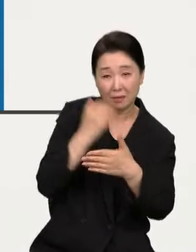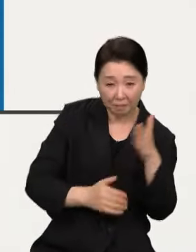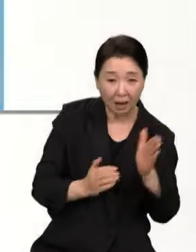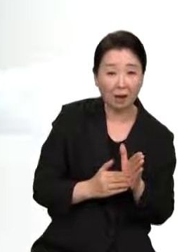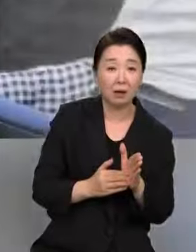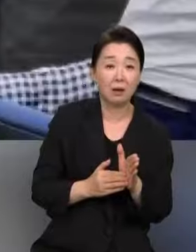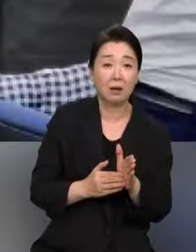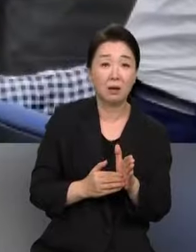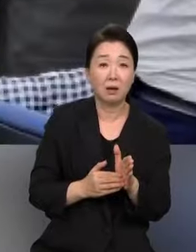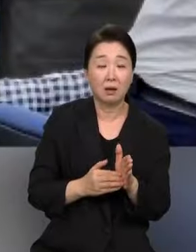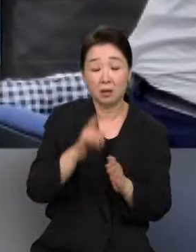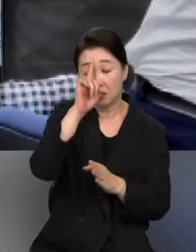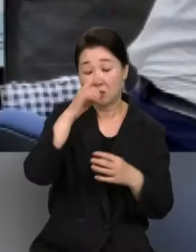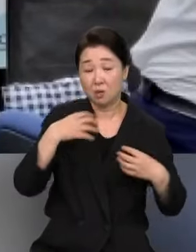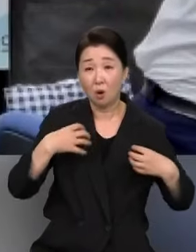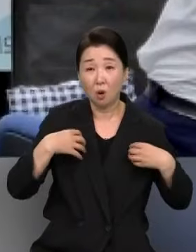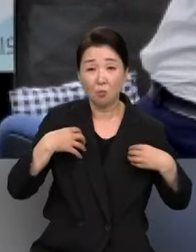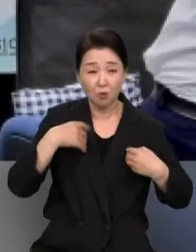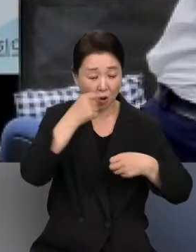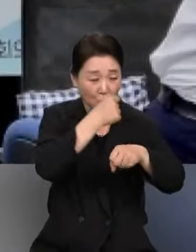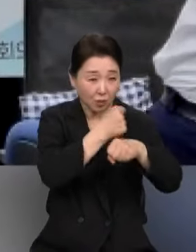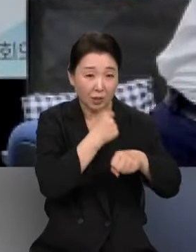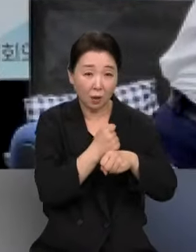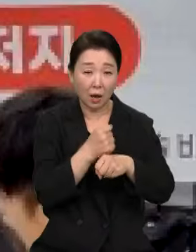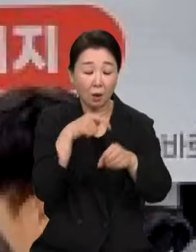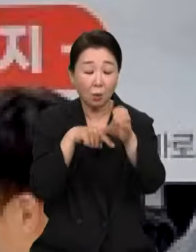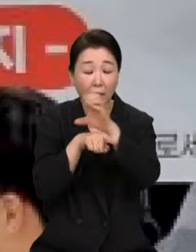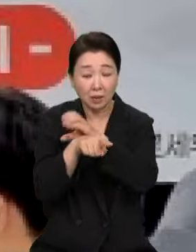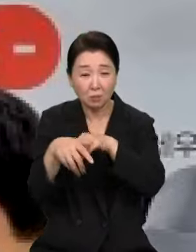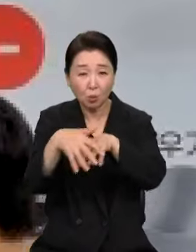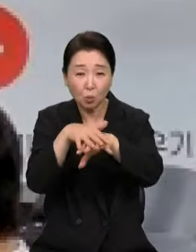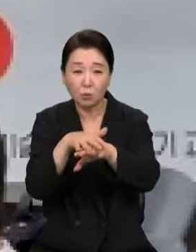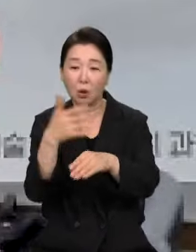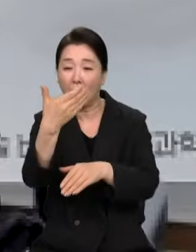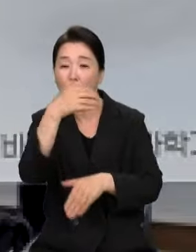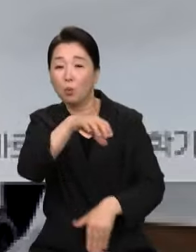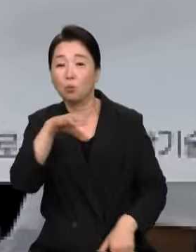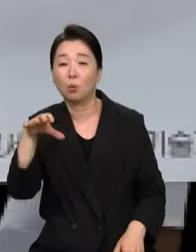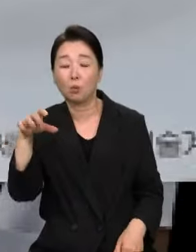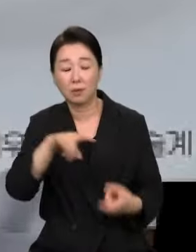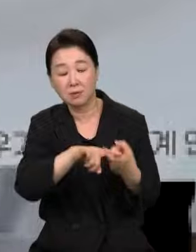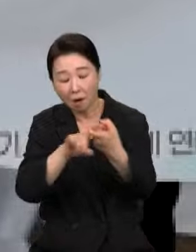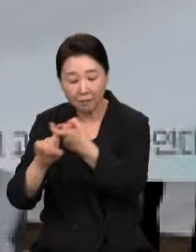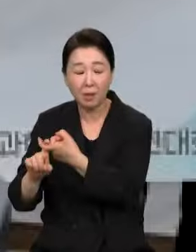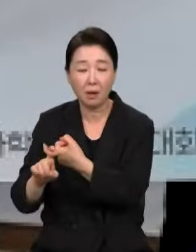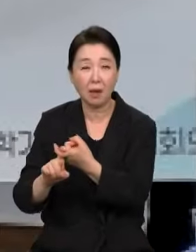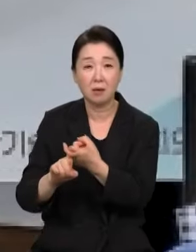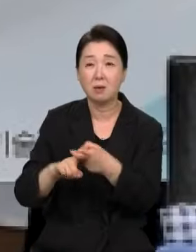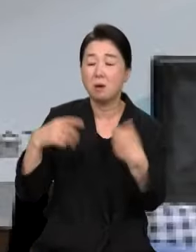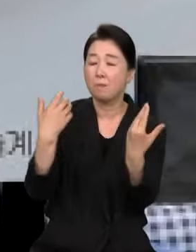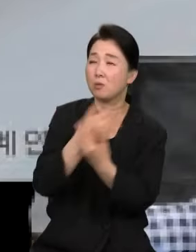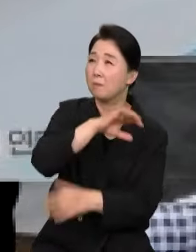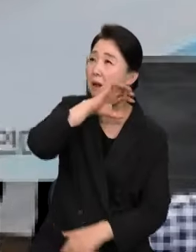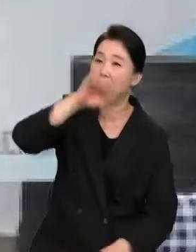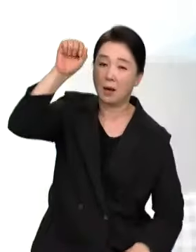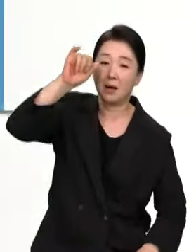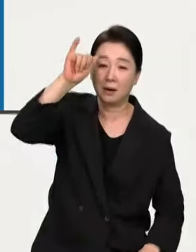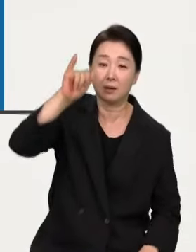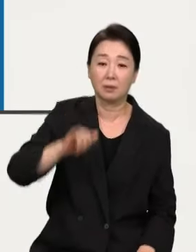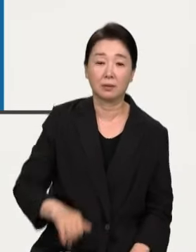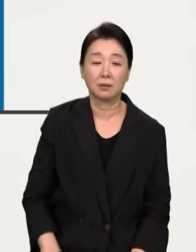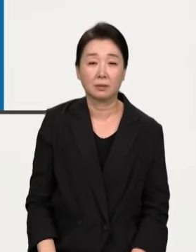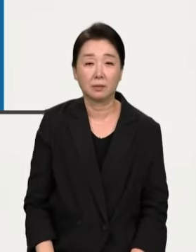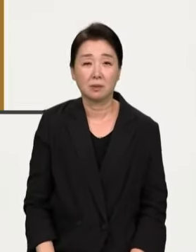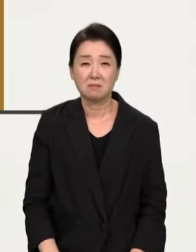삭감됐습니다 정부 출연 연구 기관과 과기부 소속 노조 아홉 곳은 연대 회의를 출범해 집단 반발에 나서기 됐습니다